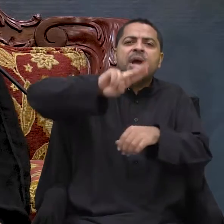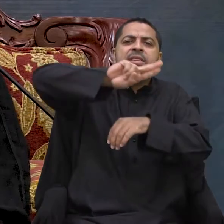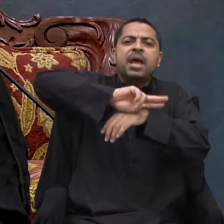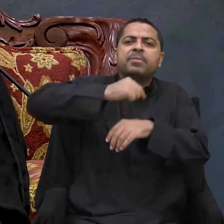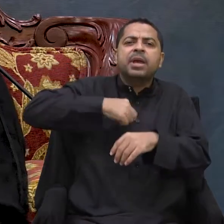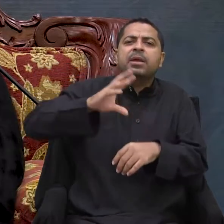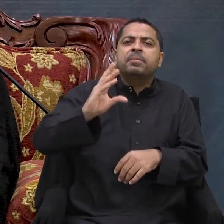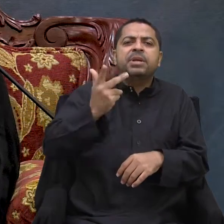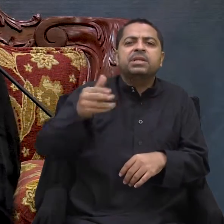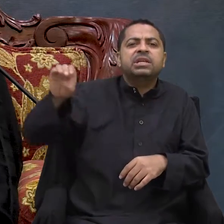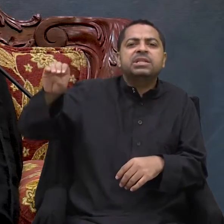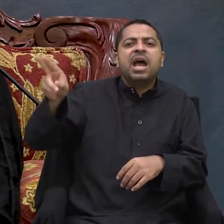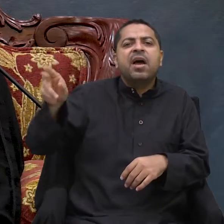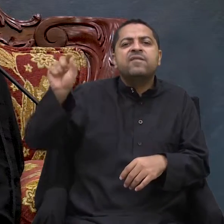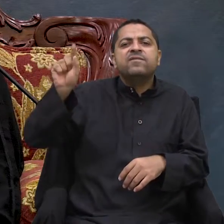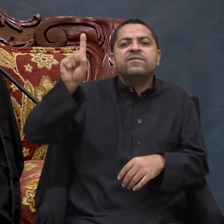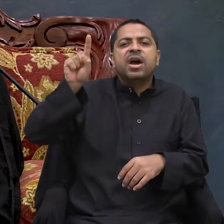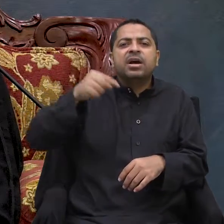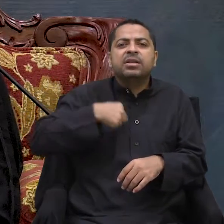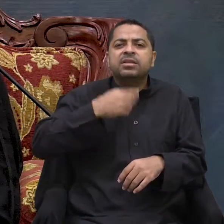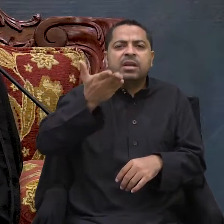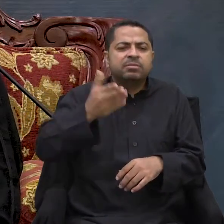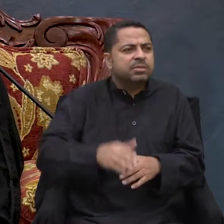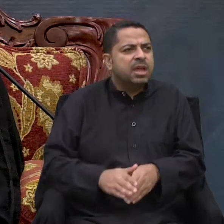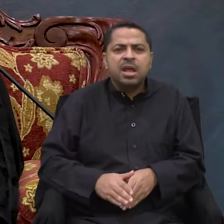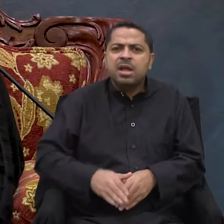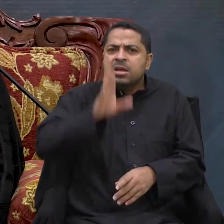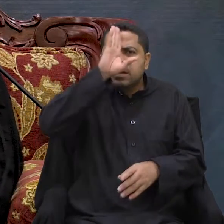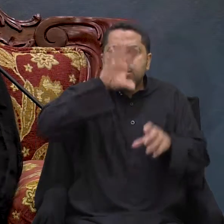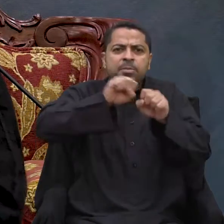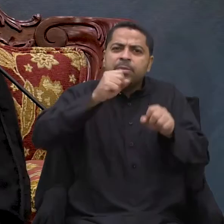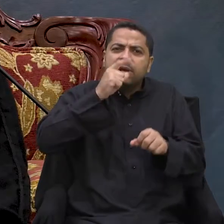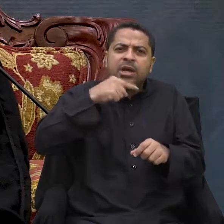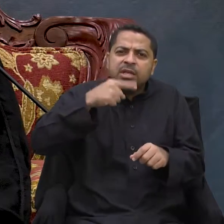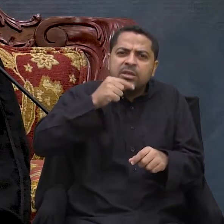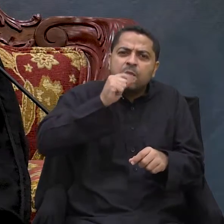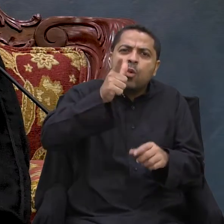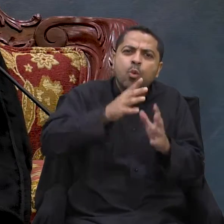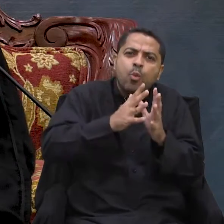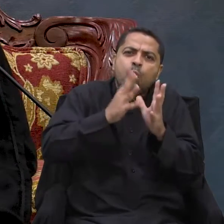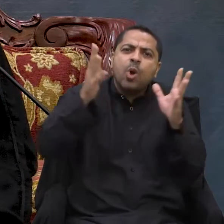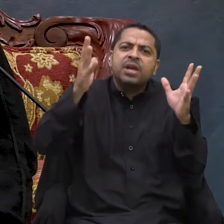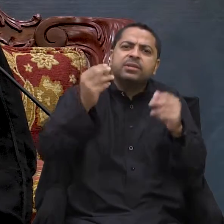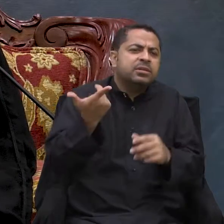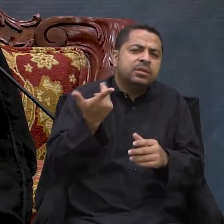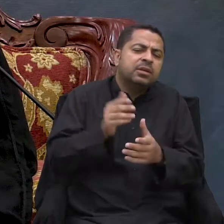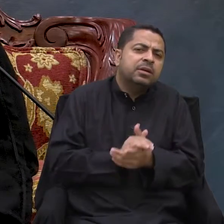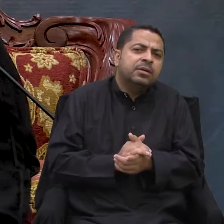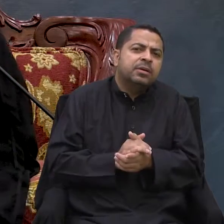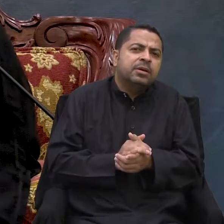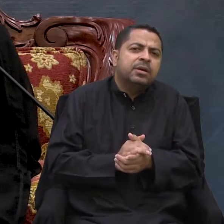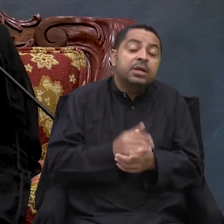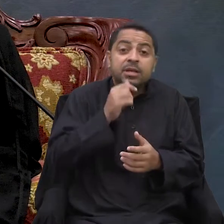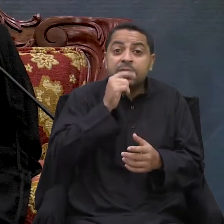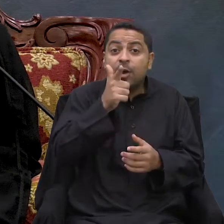عمي؟ هنا ماذا يريد أن يقول الحسين؟ كلاما كثيرا منه أن